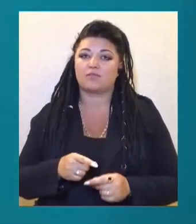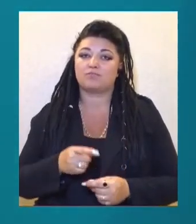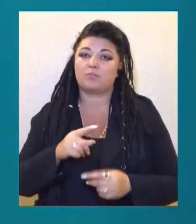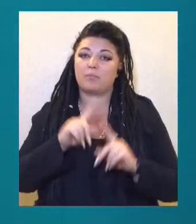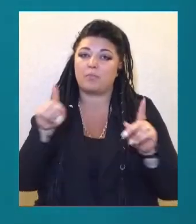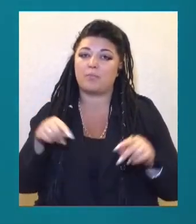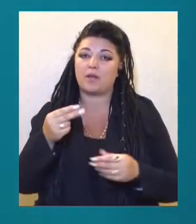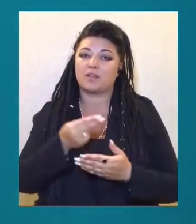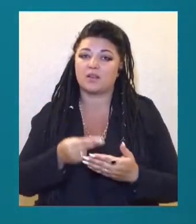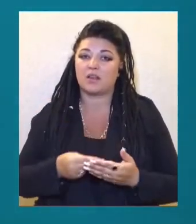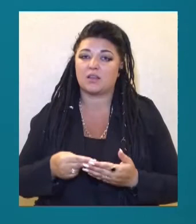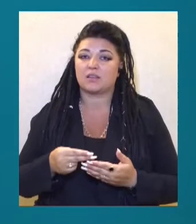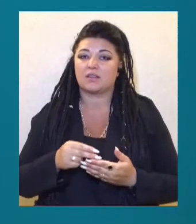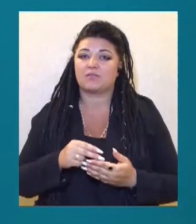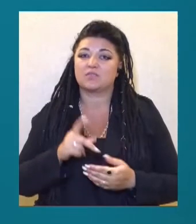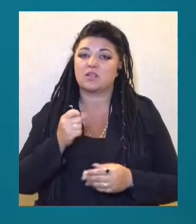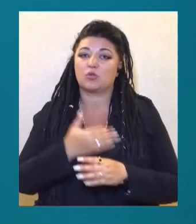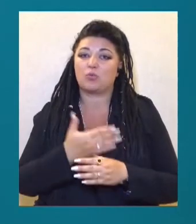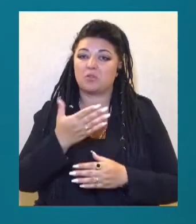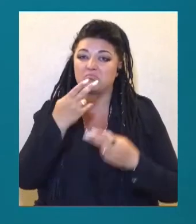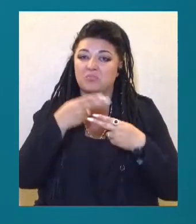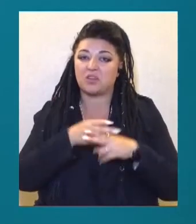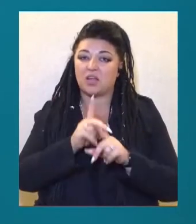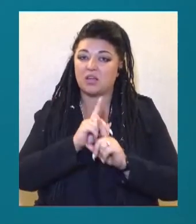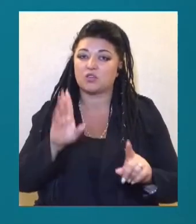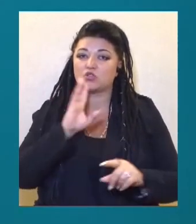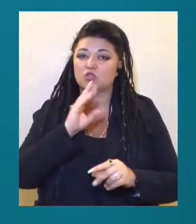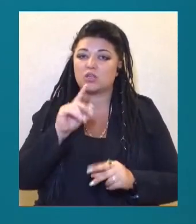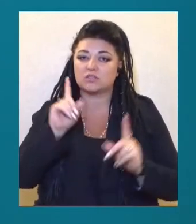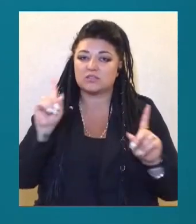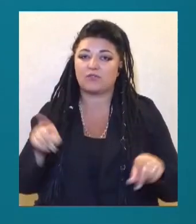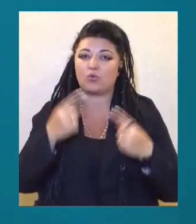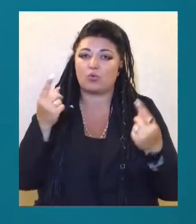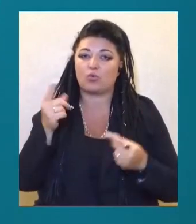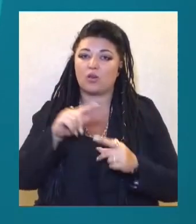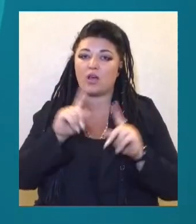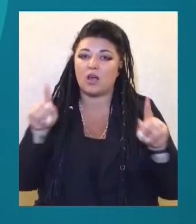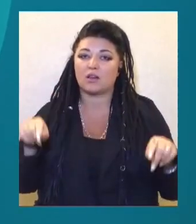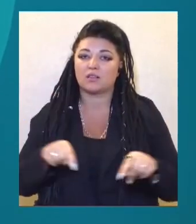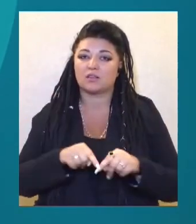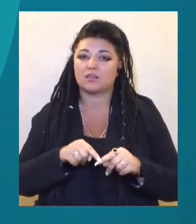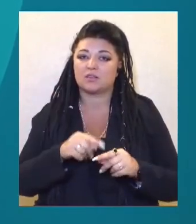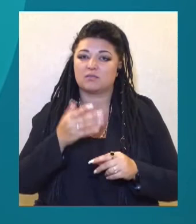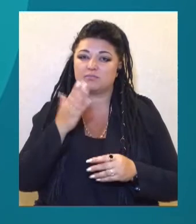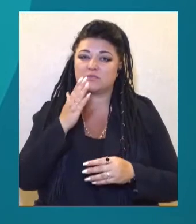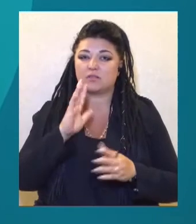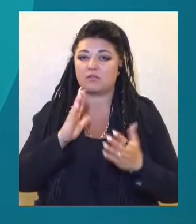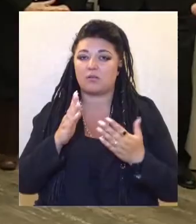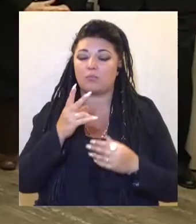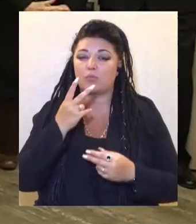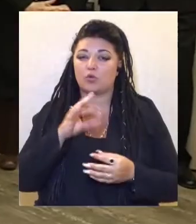Марини. За допомогою цієї техніки жінка створює картини, тарілки та обрамлення для дзеркал. Подробиці дивіться у нашому